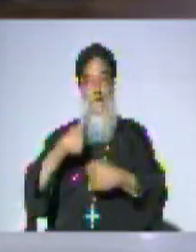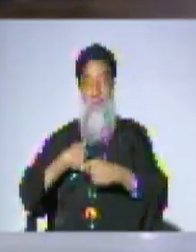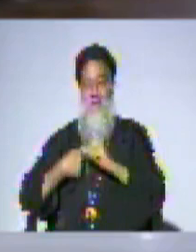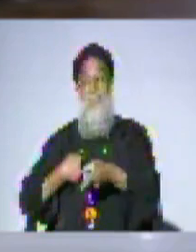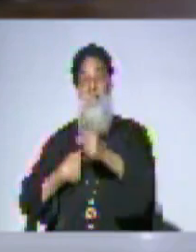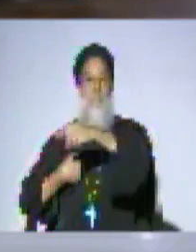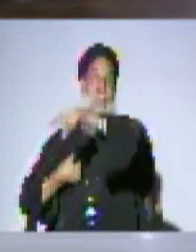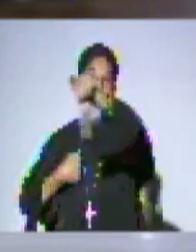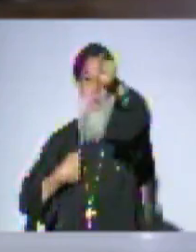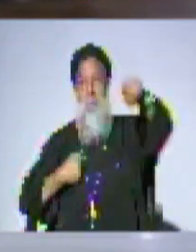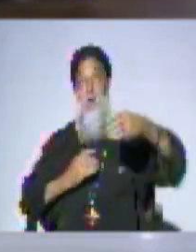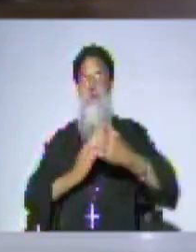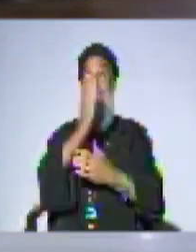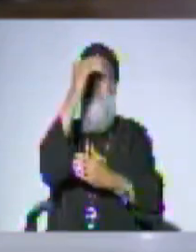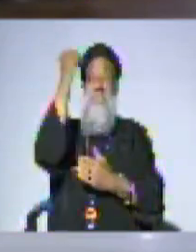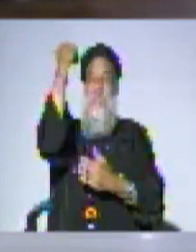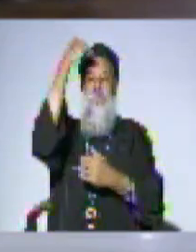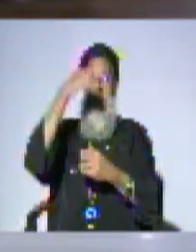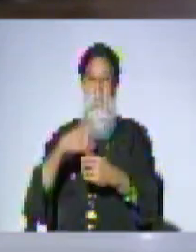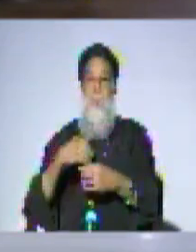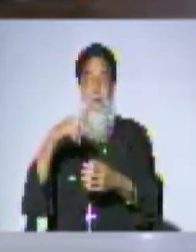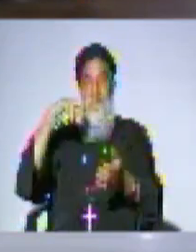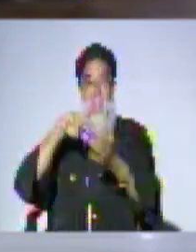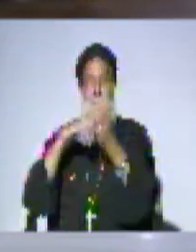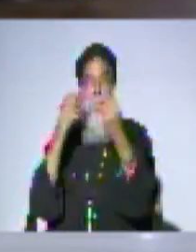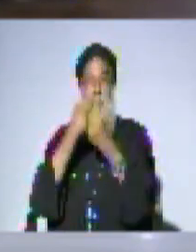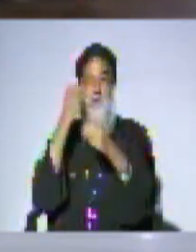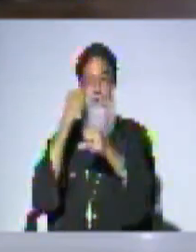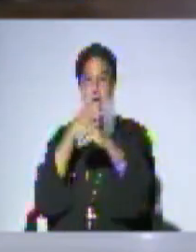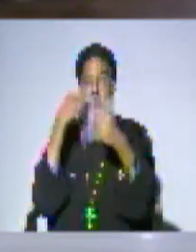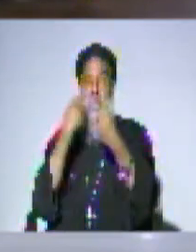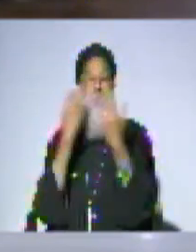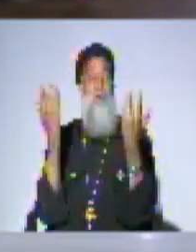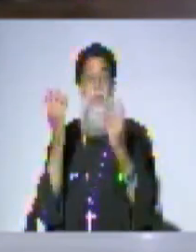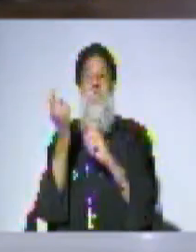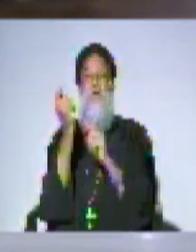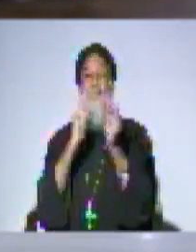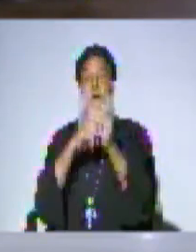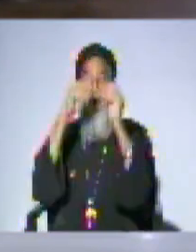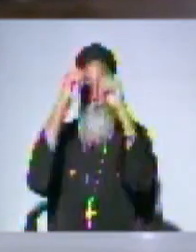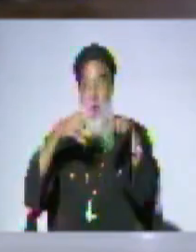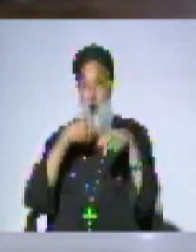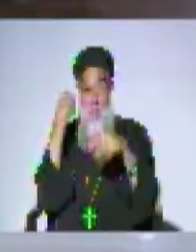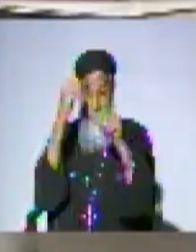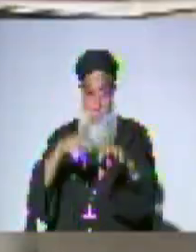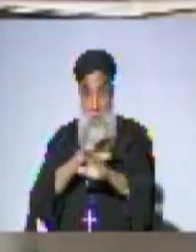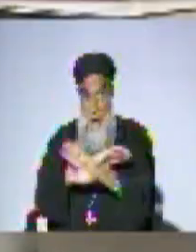وناطقة معناها نوع من الفاعلية، يعني مش حاجة صامتة.